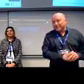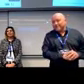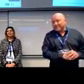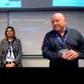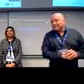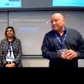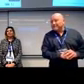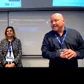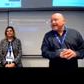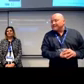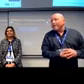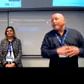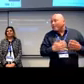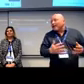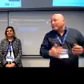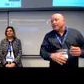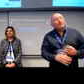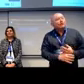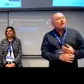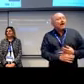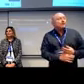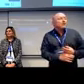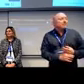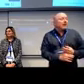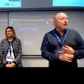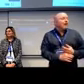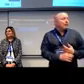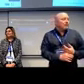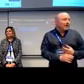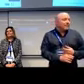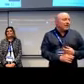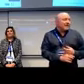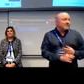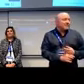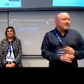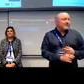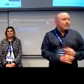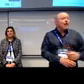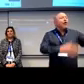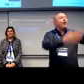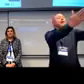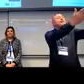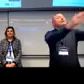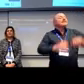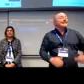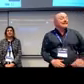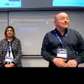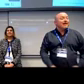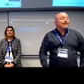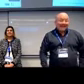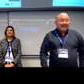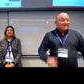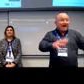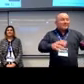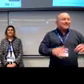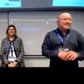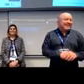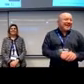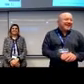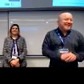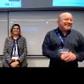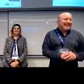J'imagine que vous le vivez, vous aussi. C'est un problème là, qu'on a actuellement au niveau de la motivation des étudiants. On ne parle pas de cette étudiante là, qui est